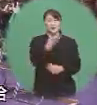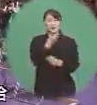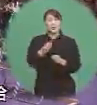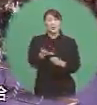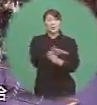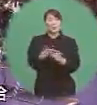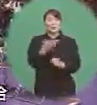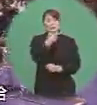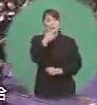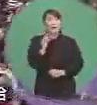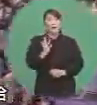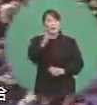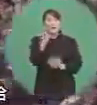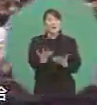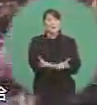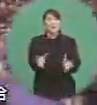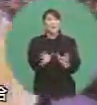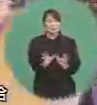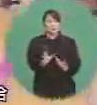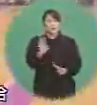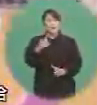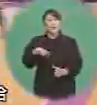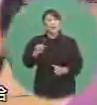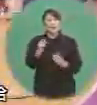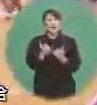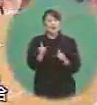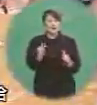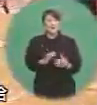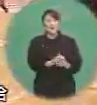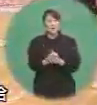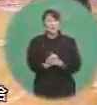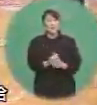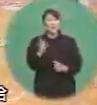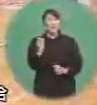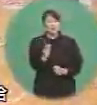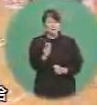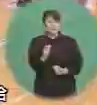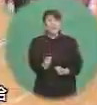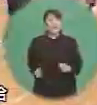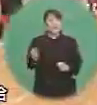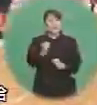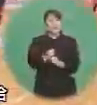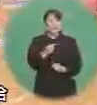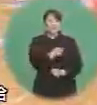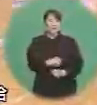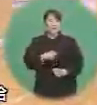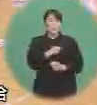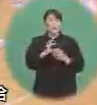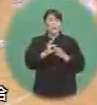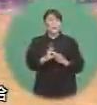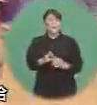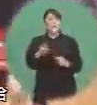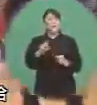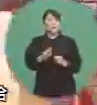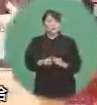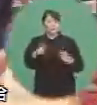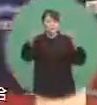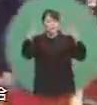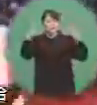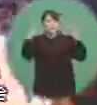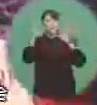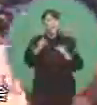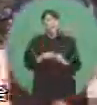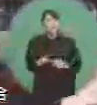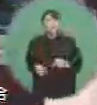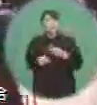福島ファイヤーボンズは県民との絆を深め、復興への思いを伝えようと毎年3月11